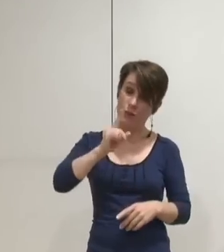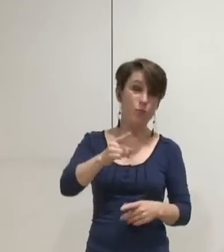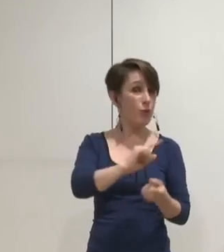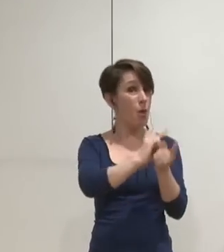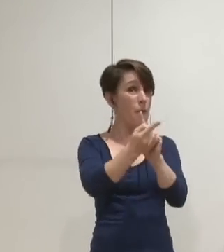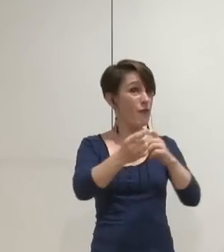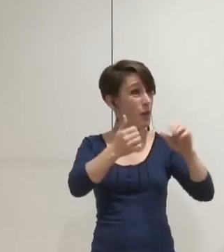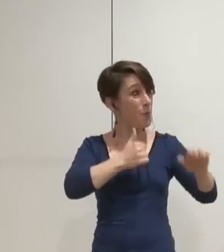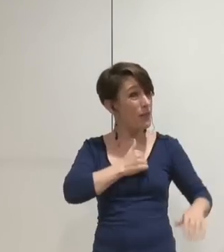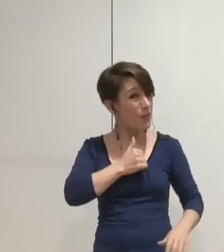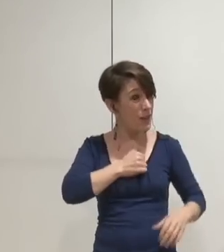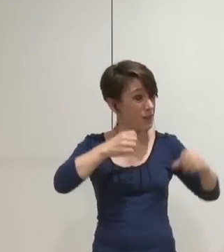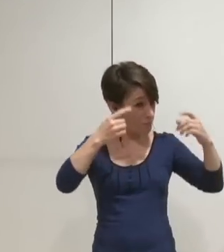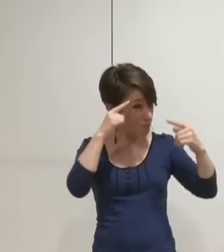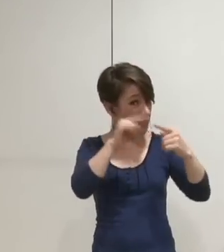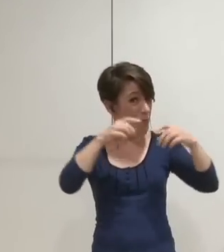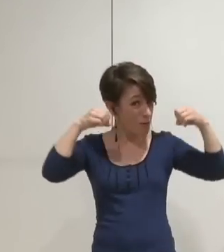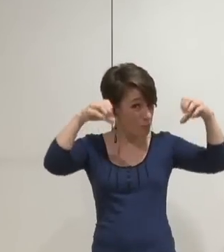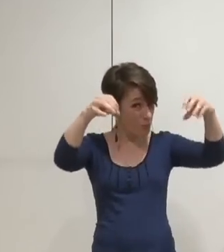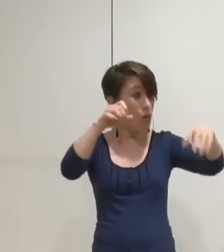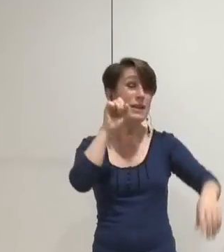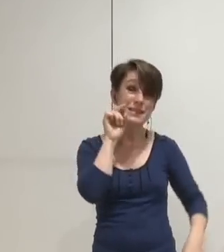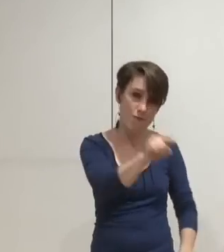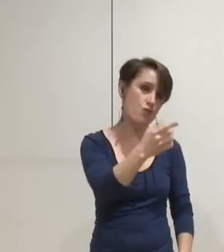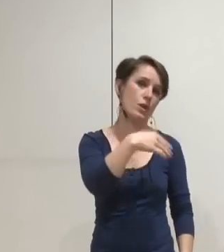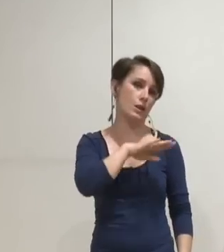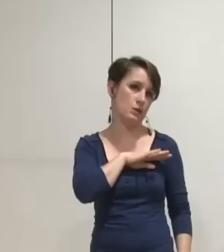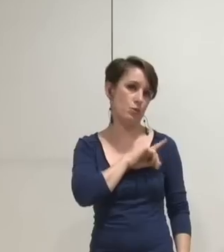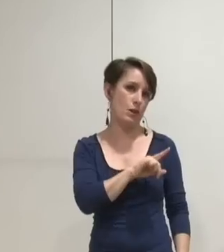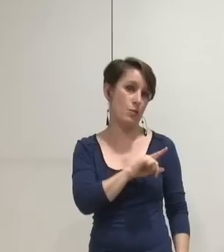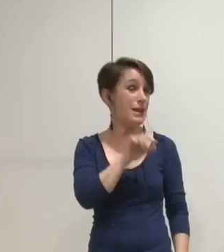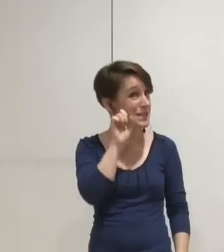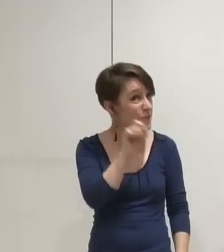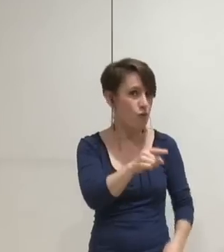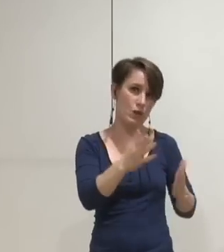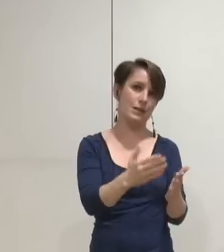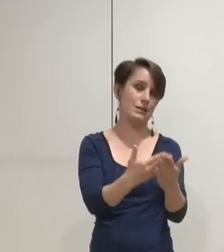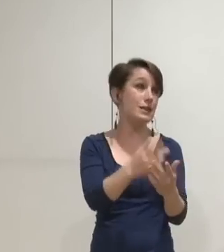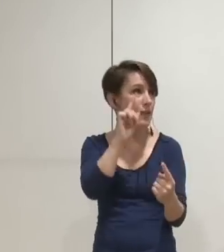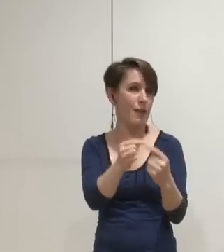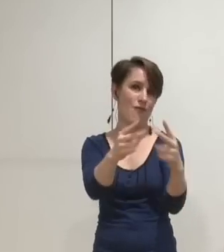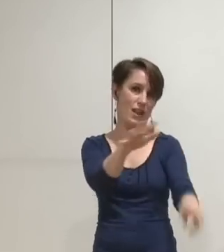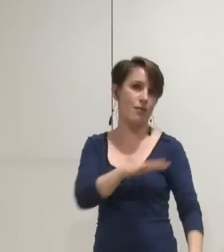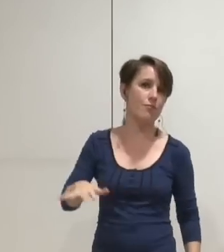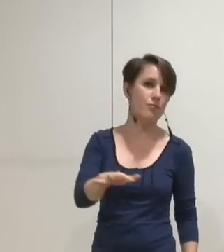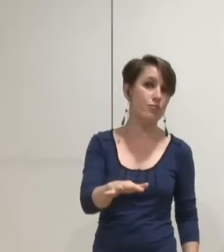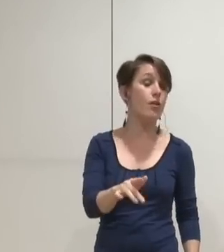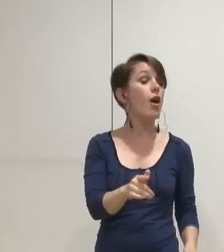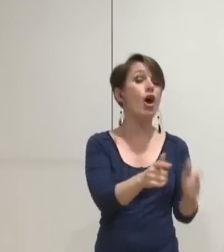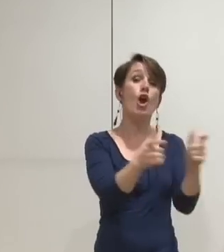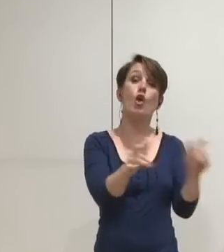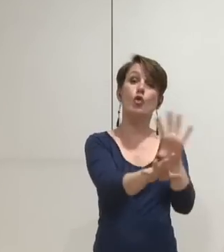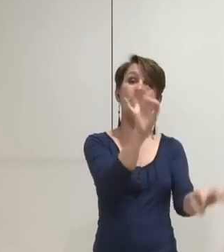vous allez porter et que vous vous apprêtez à faire pour la ville l'entreprise choisie